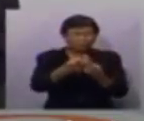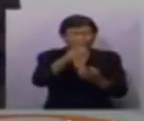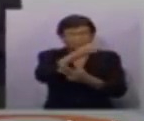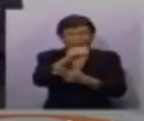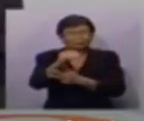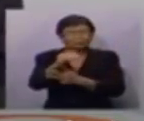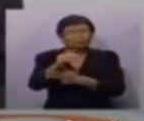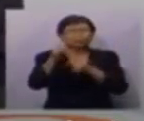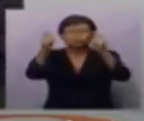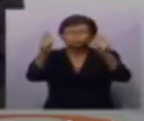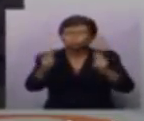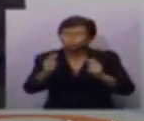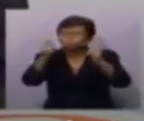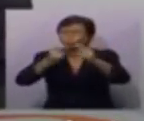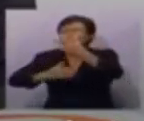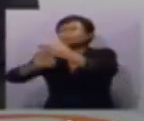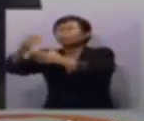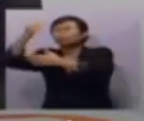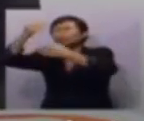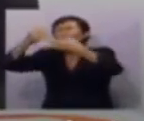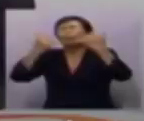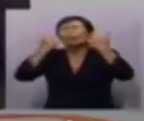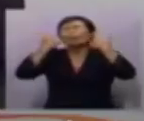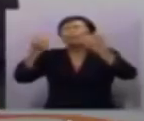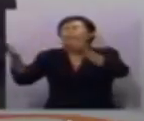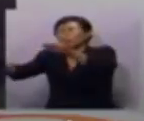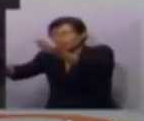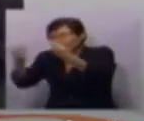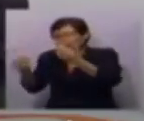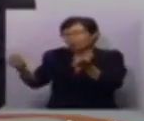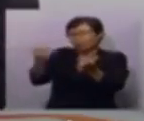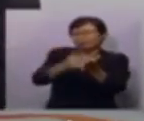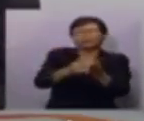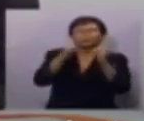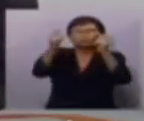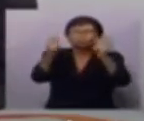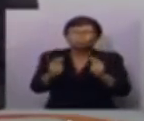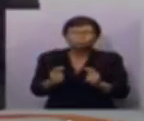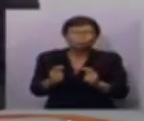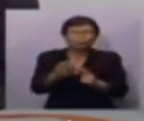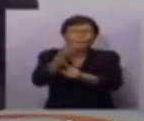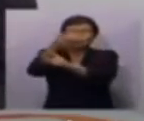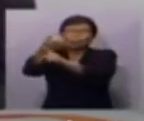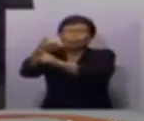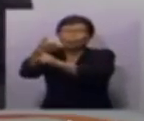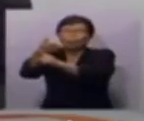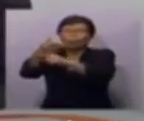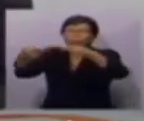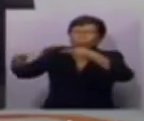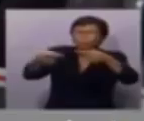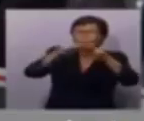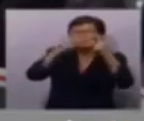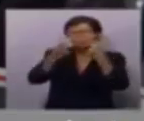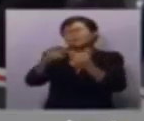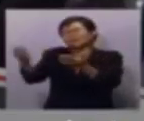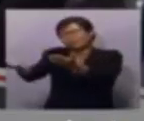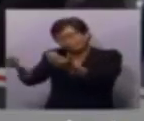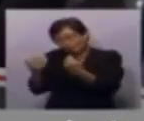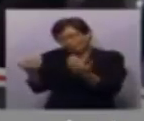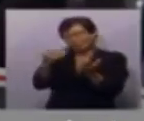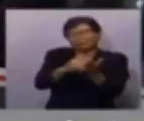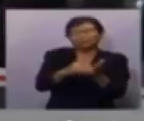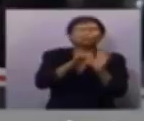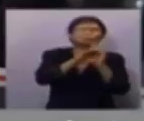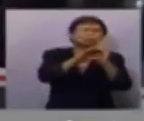dan tokoh-tokoh yang sebelum ini bersara kemudian dibawa balik, tokoh yang tersingkir daripada persaingan parti. Contoh kita